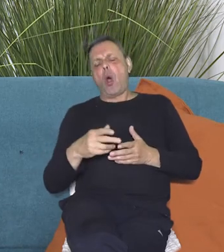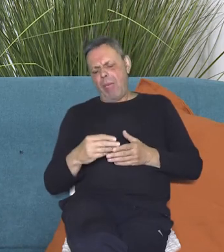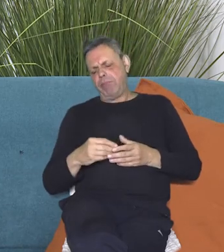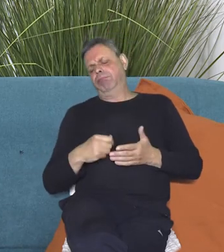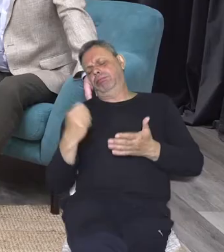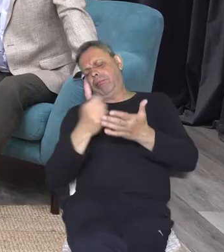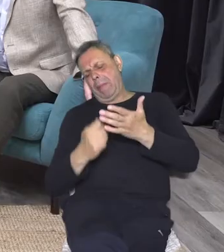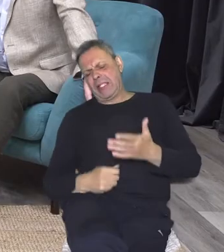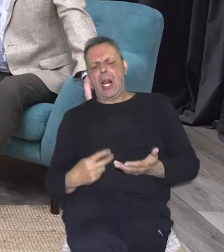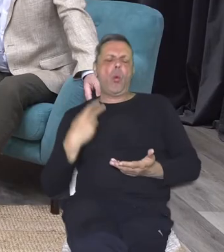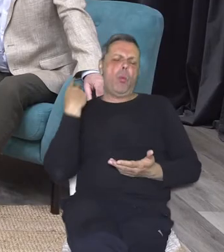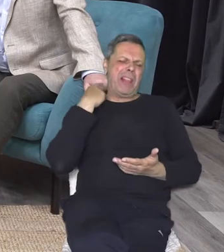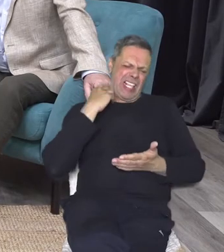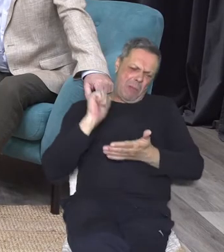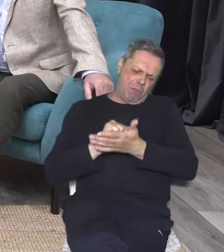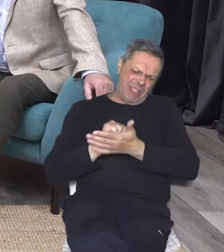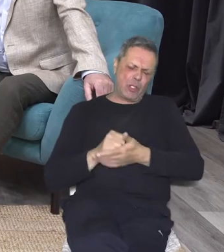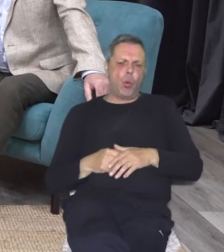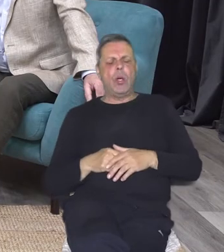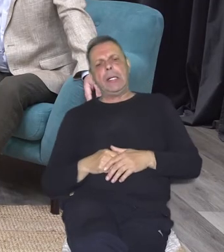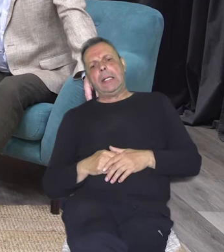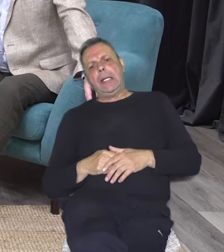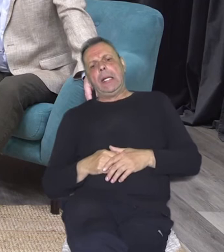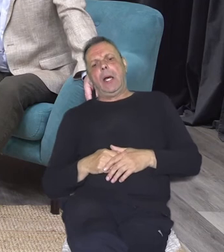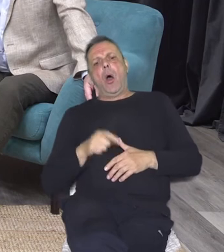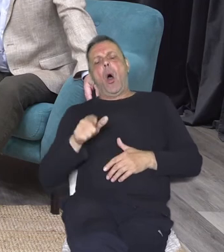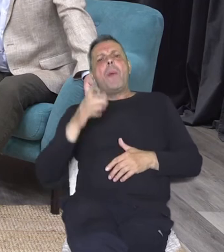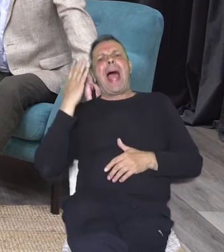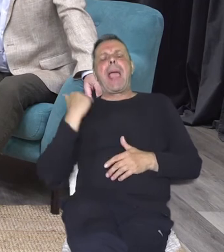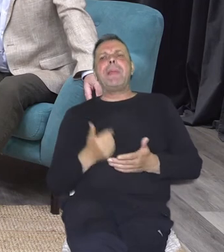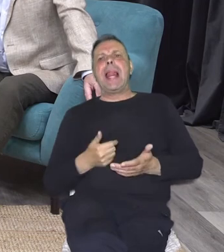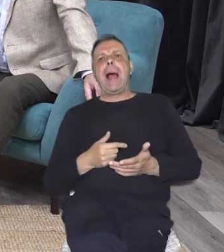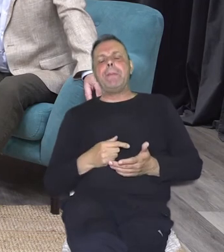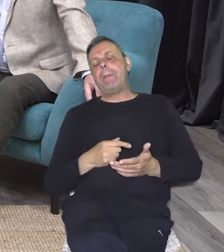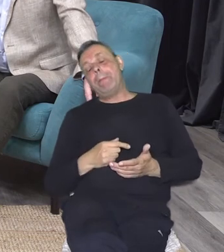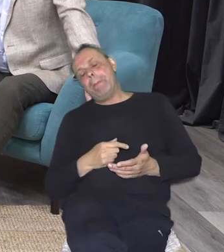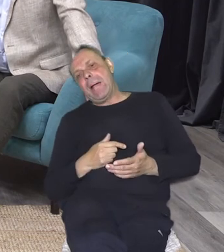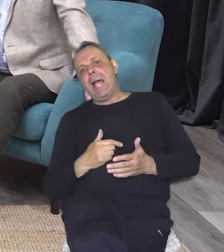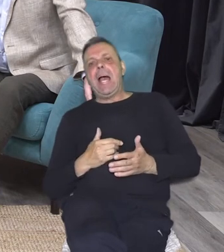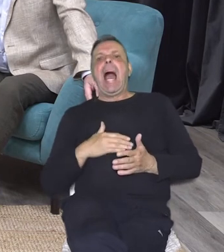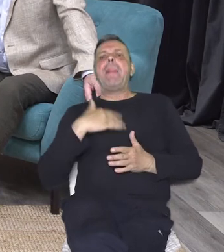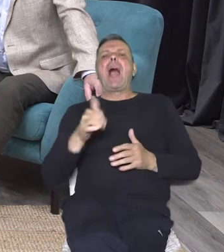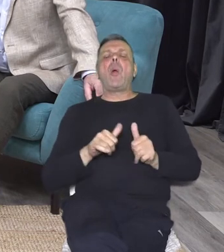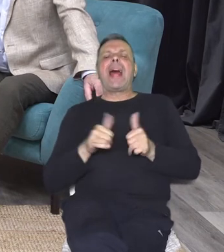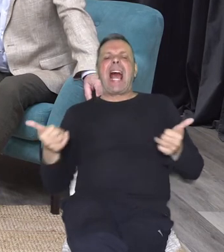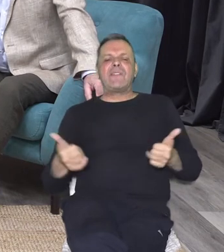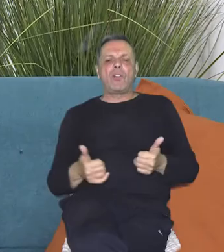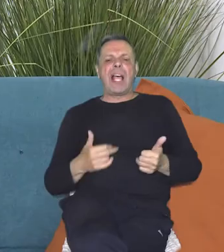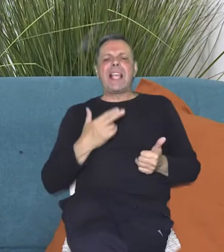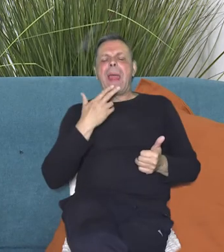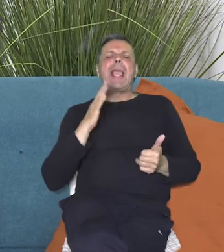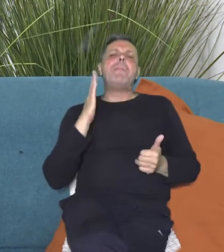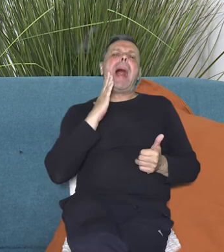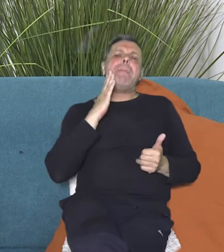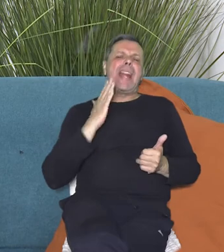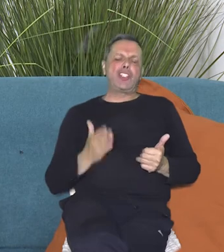o tome naveliko pisali u britanskom tisku i tako. Znači, ona je bila, kako bi rekla, neposredno nakon razvoda